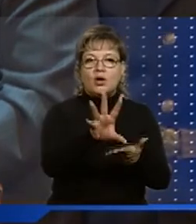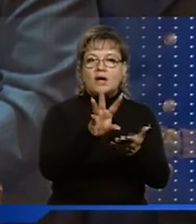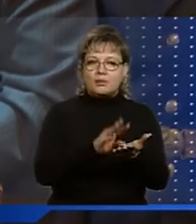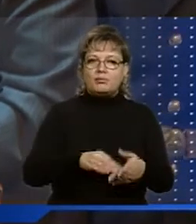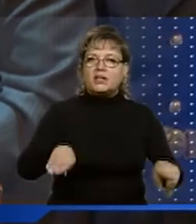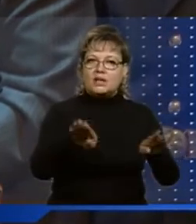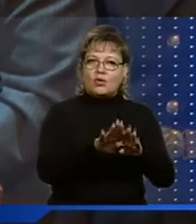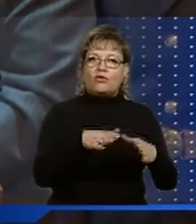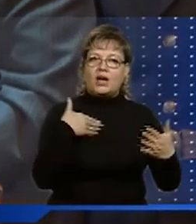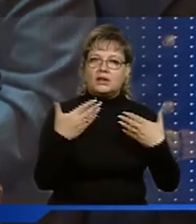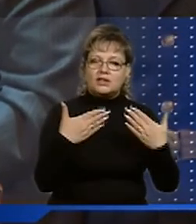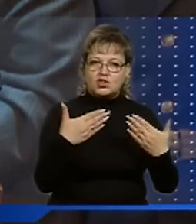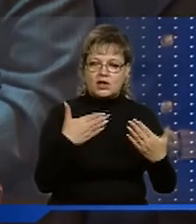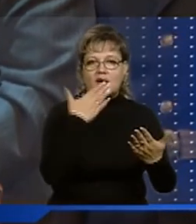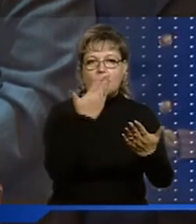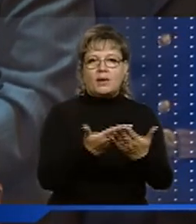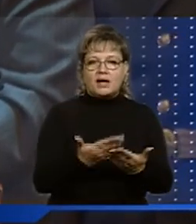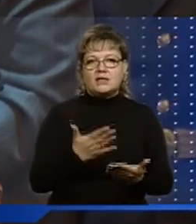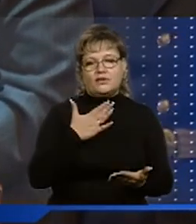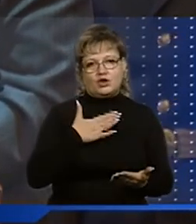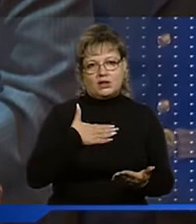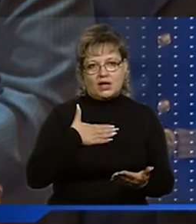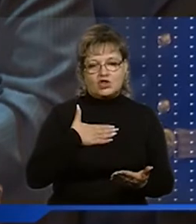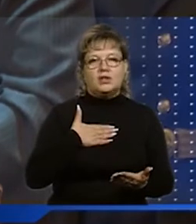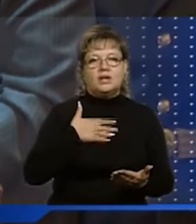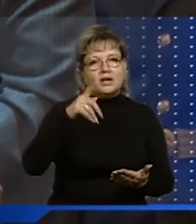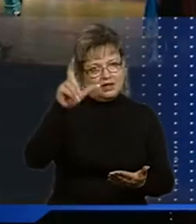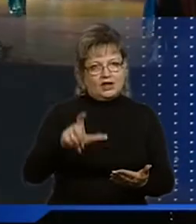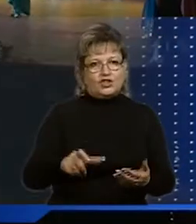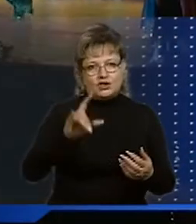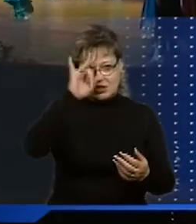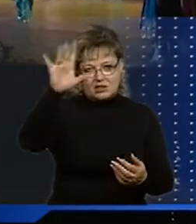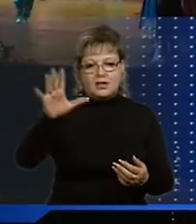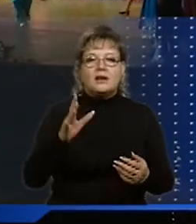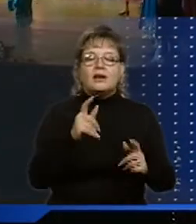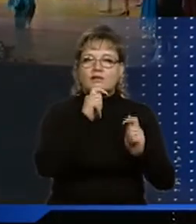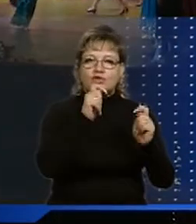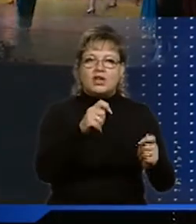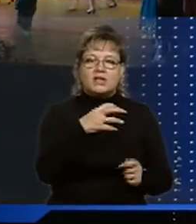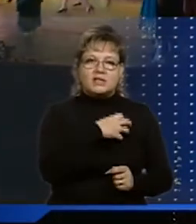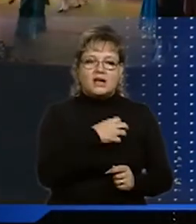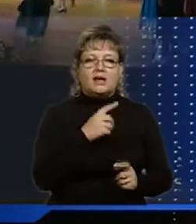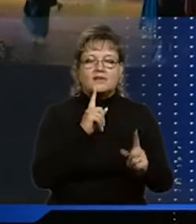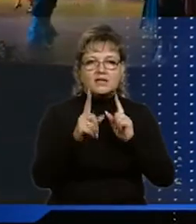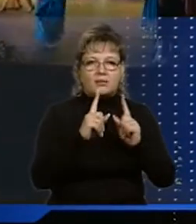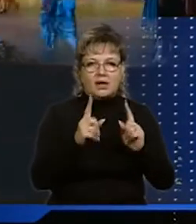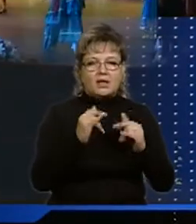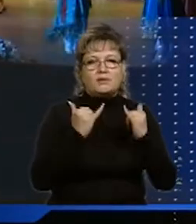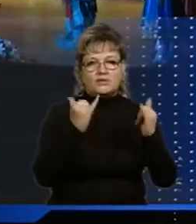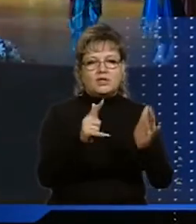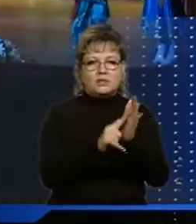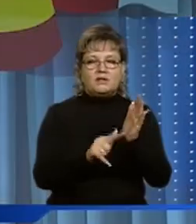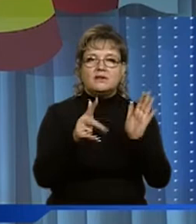такого отношения показывают и наши легендарные личности. Вручение знаков прошло в рамках торжественного собрания,